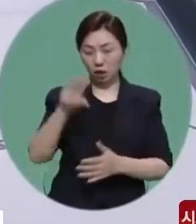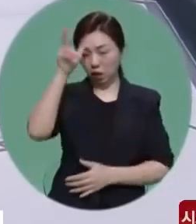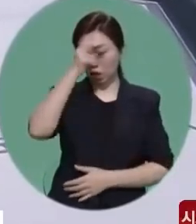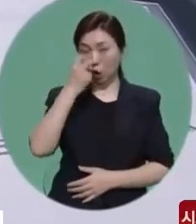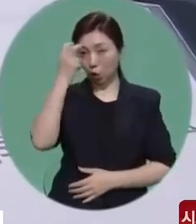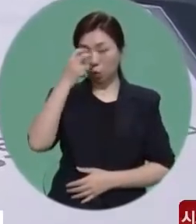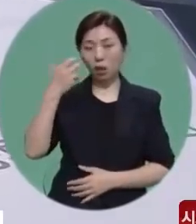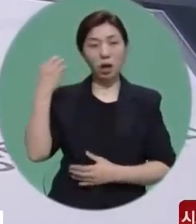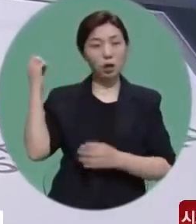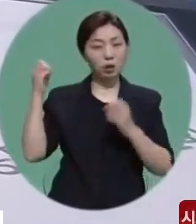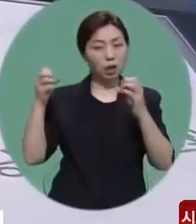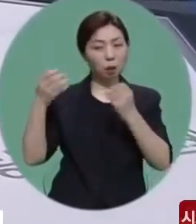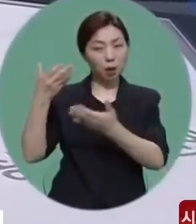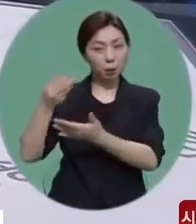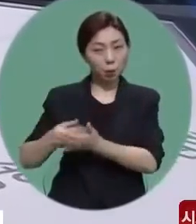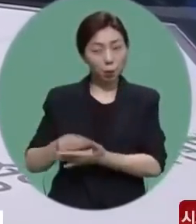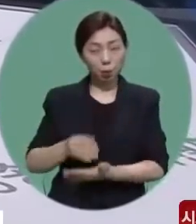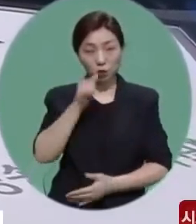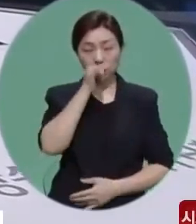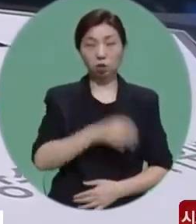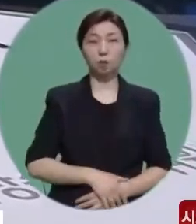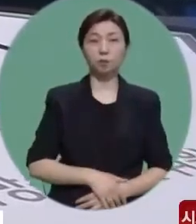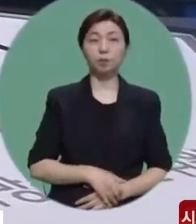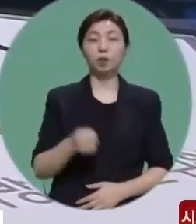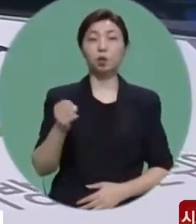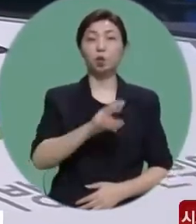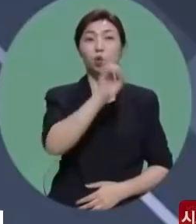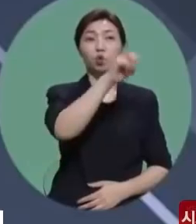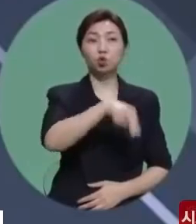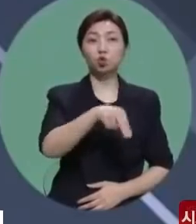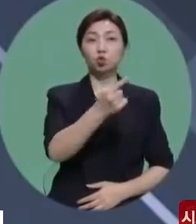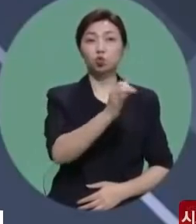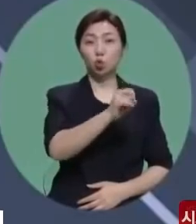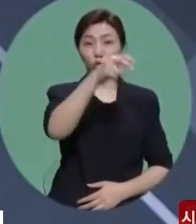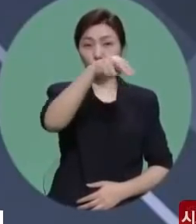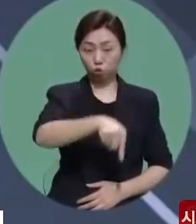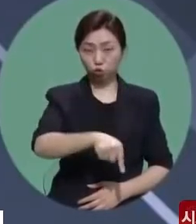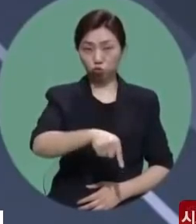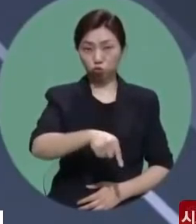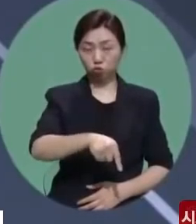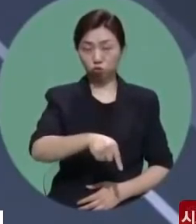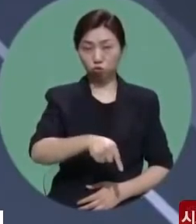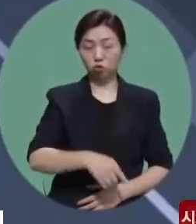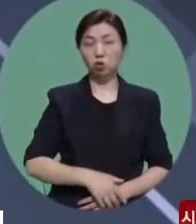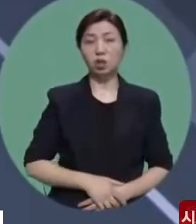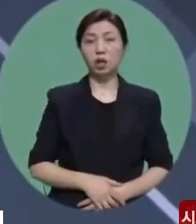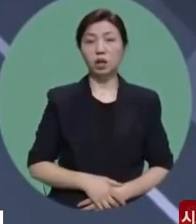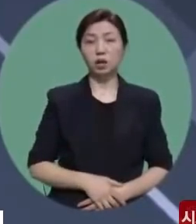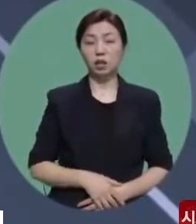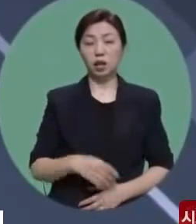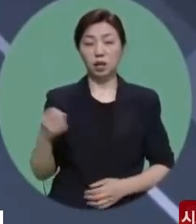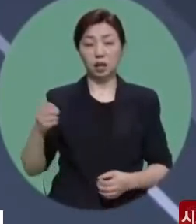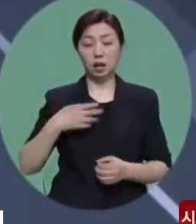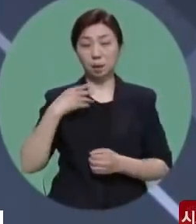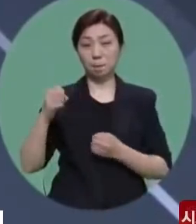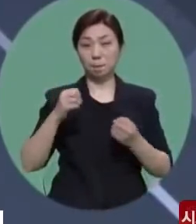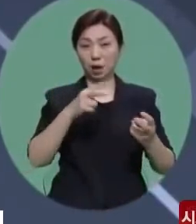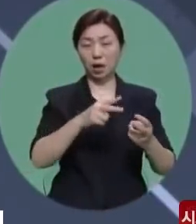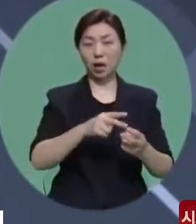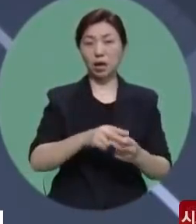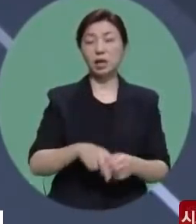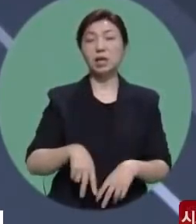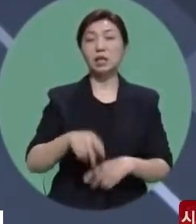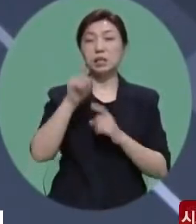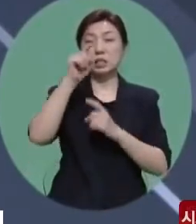대장동 사업을 위해서 유동 주 에게 보낸 그 정민영 변호사가 직접 우리 이 구보 님에게 하천